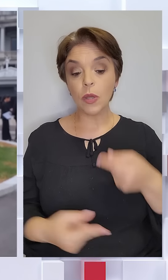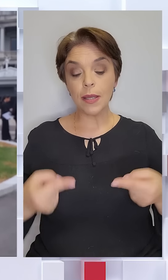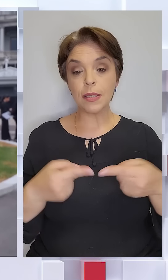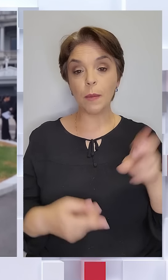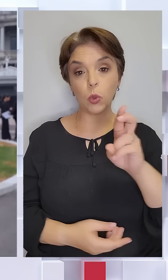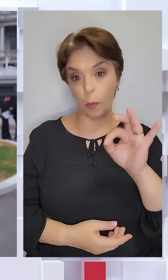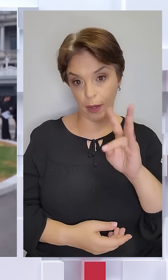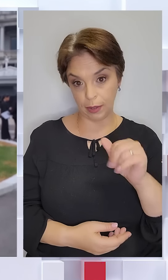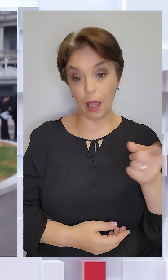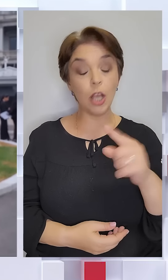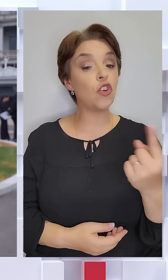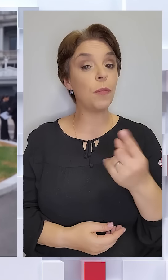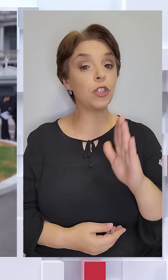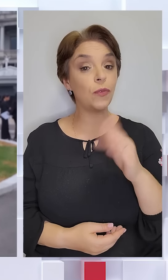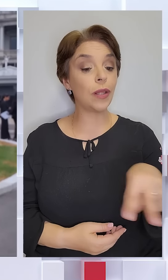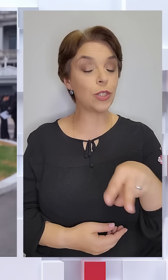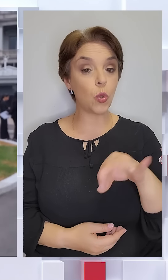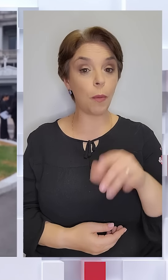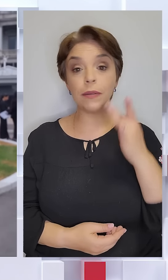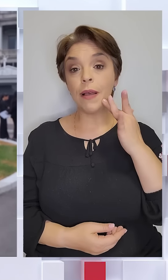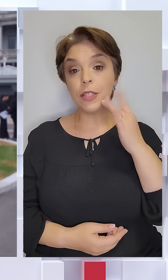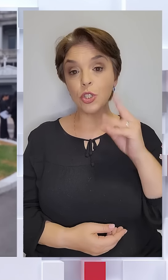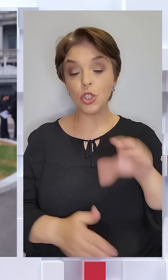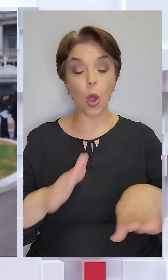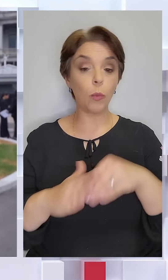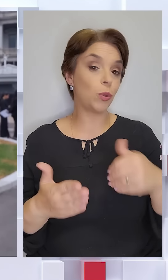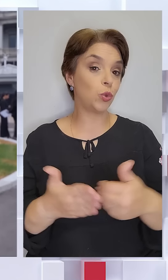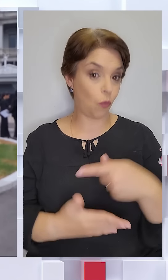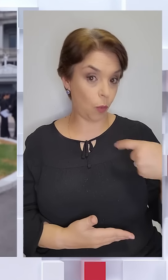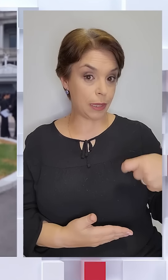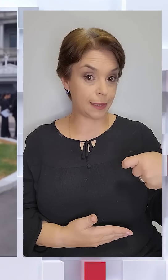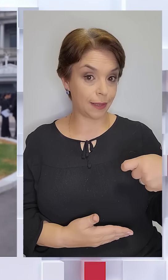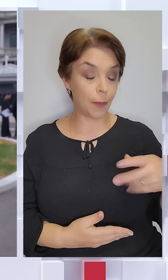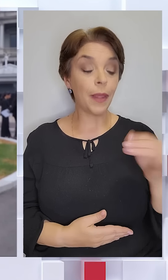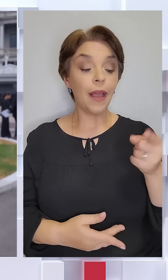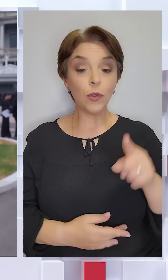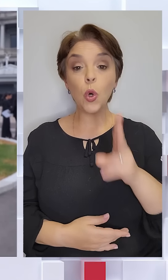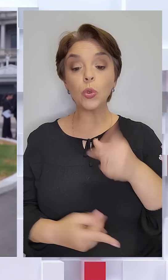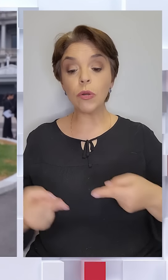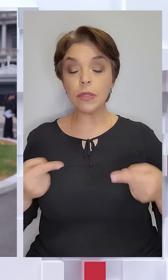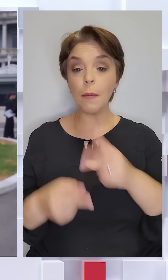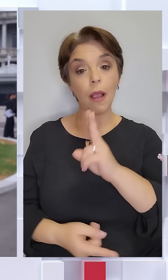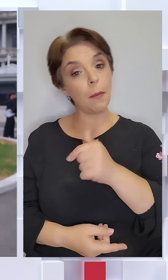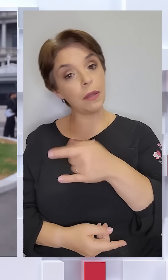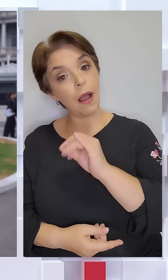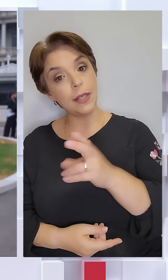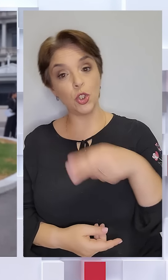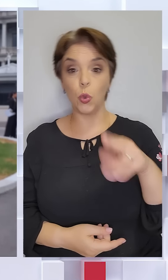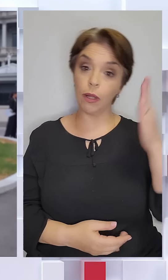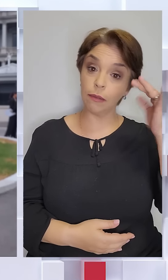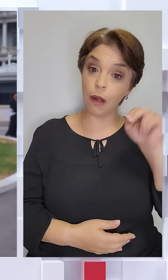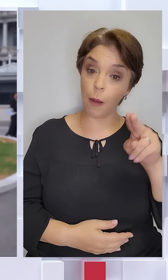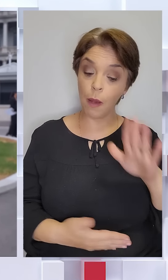саме до Джо Байдена. Адже у перший вівторок листопада Сполучені Штати оберуть нового президента. І від того, хто саме Камала Гарріс чи Дональд